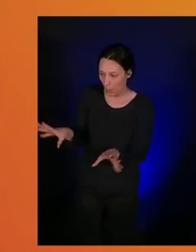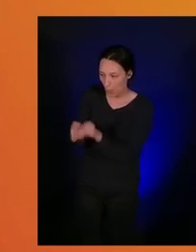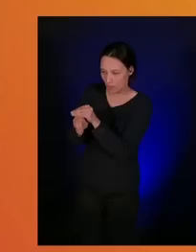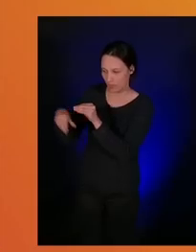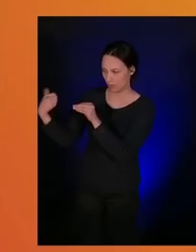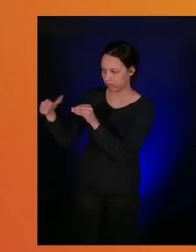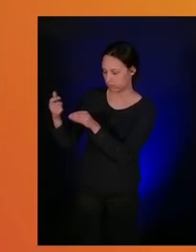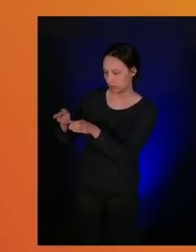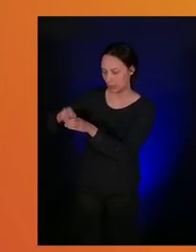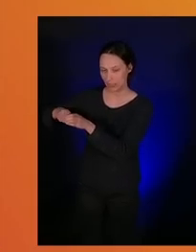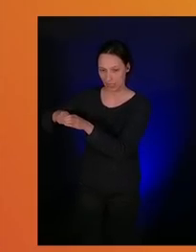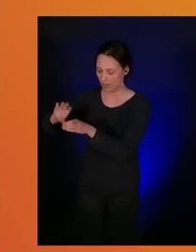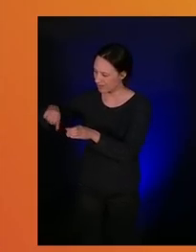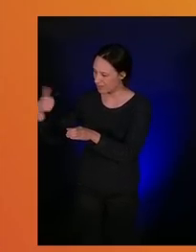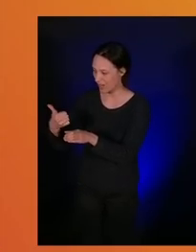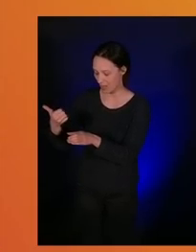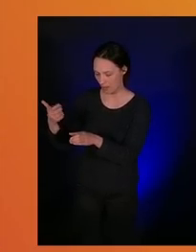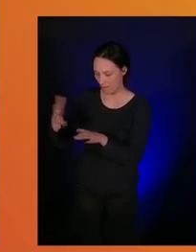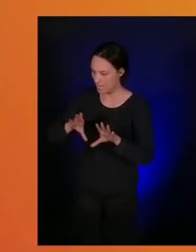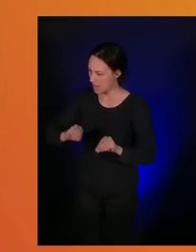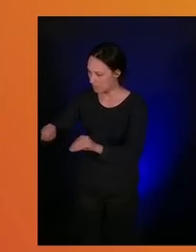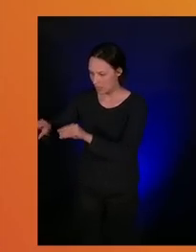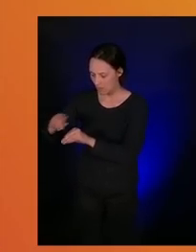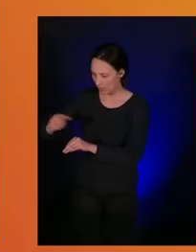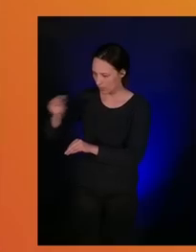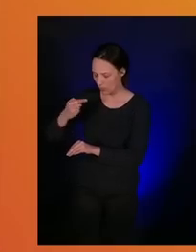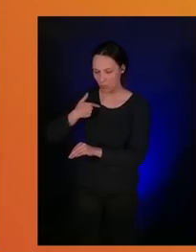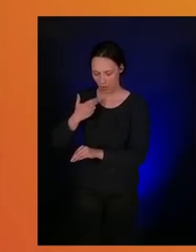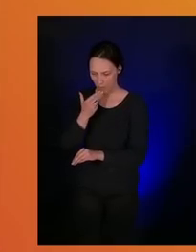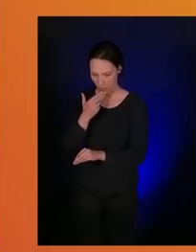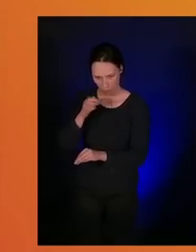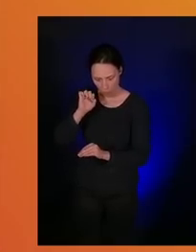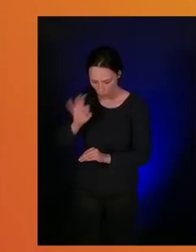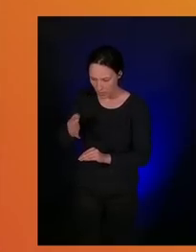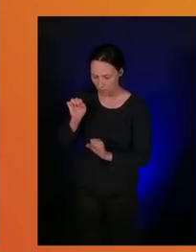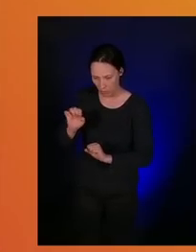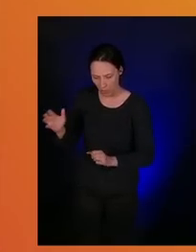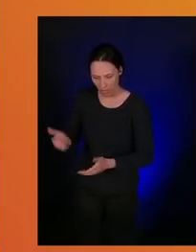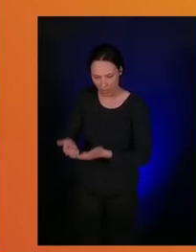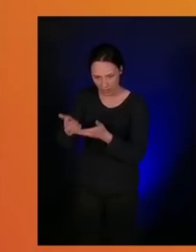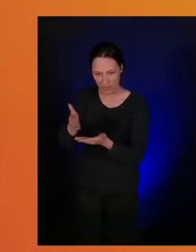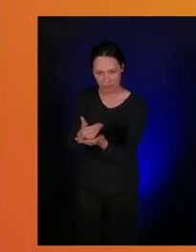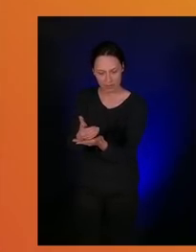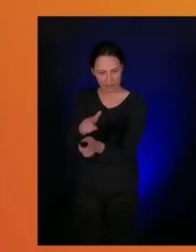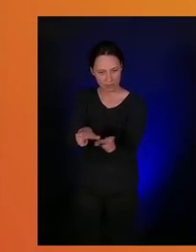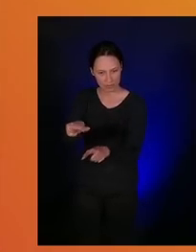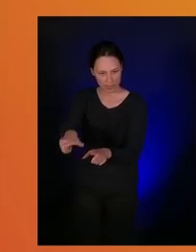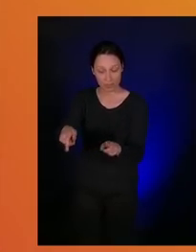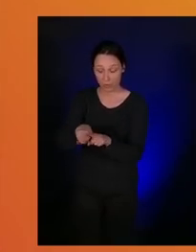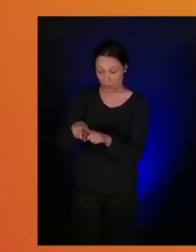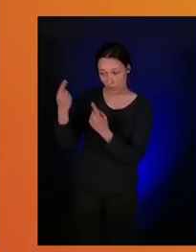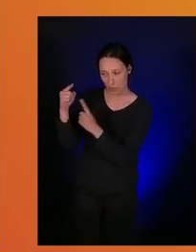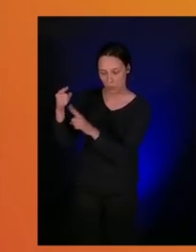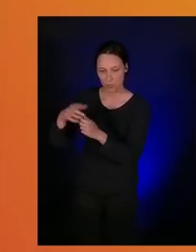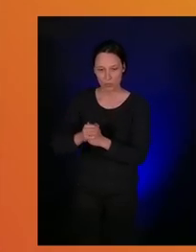chacun aujourd'hui reconnaît son utilité, son efficacité pour les salariés et la lutte. Est-ce que le mouvement social contre